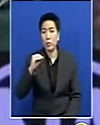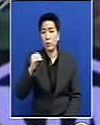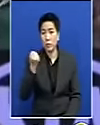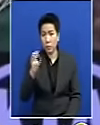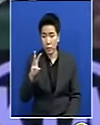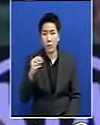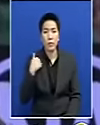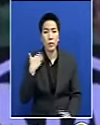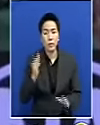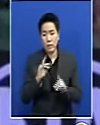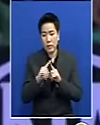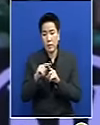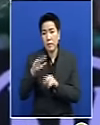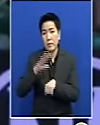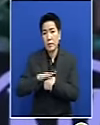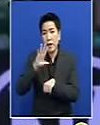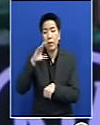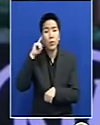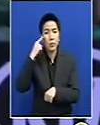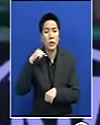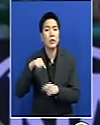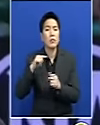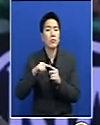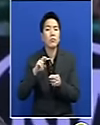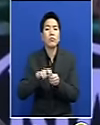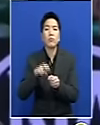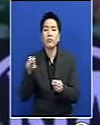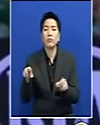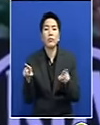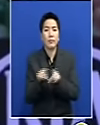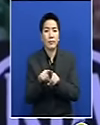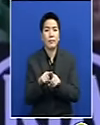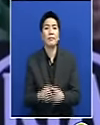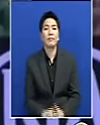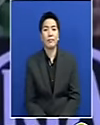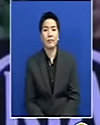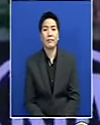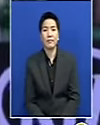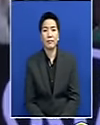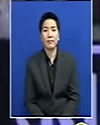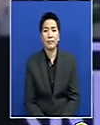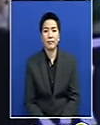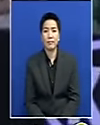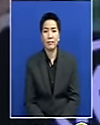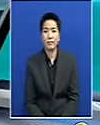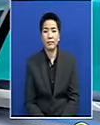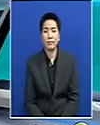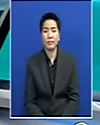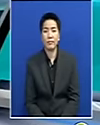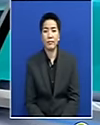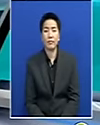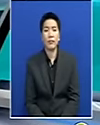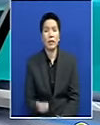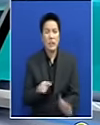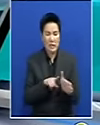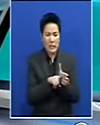ยังมีซิมโมน่าฮาเลปนะครับมือ5หญิงของโลกจากโรมาเนียที่ถอนตัวไปก่อนหน้านี้นะครับคือไวรั